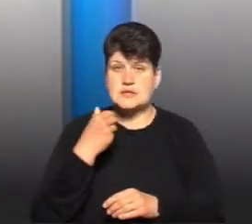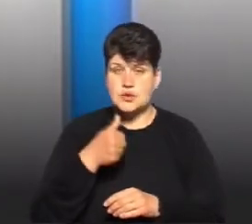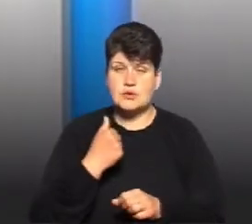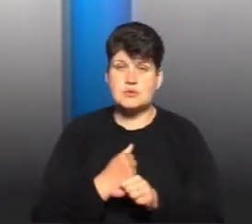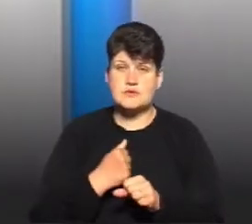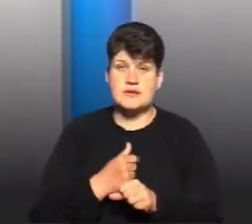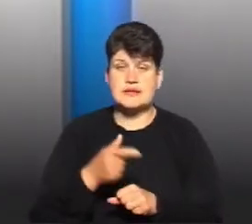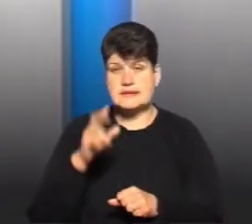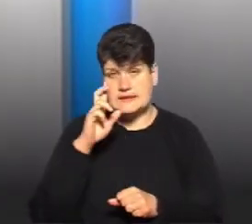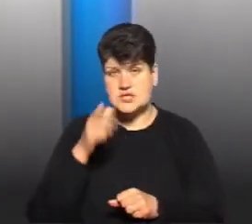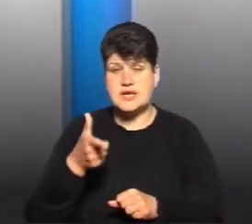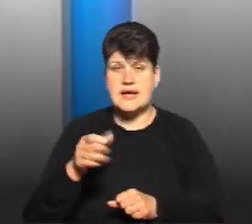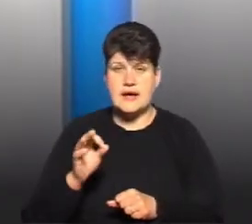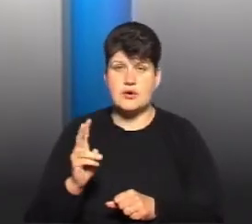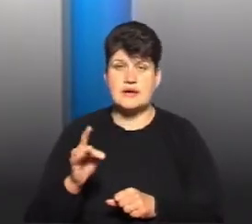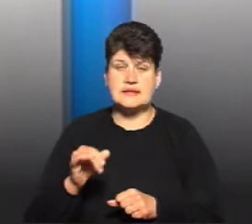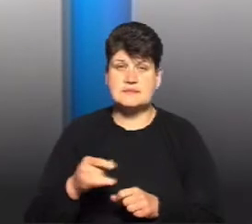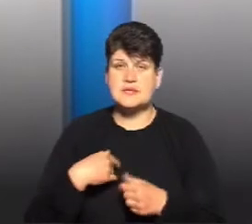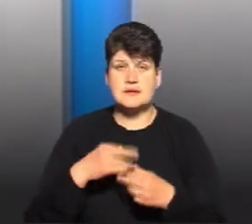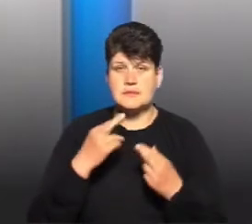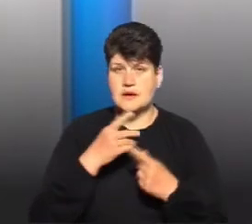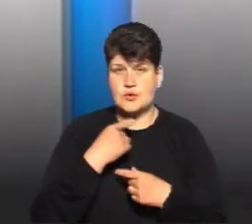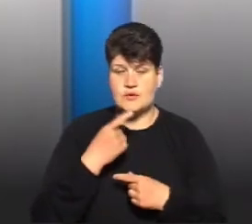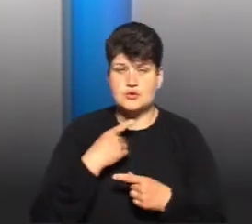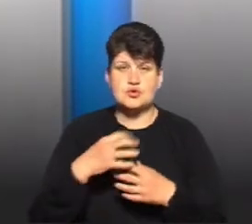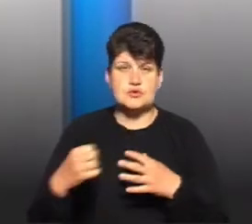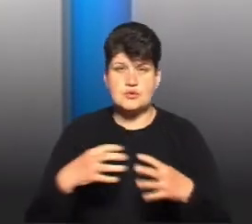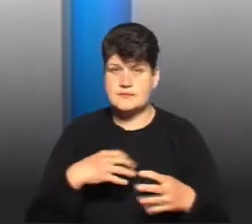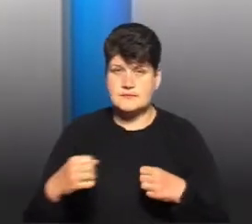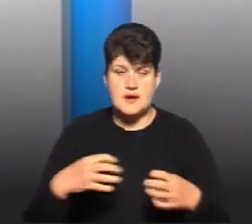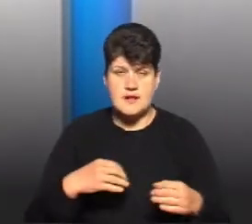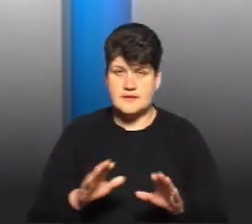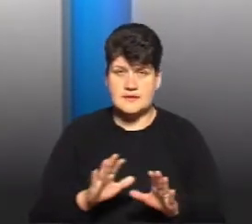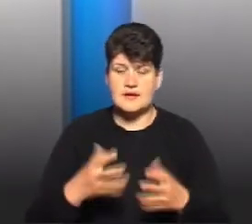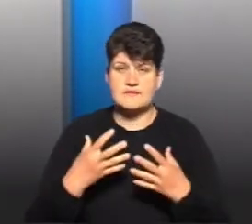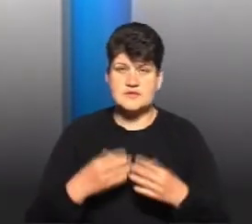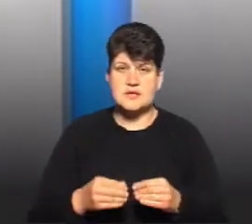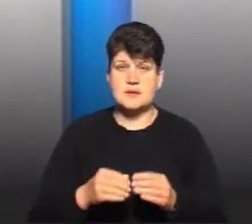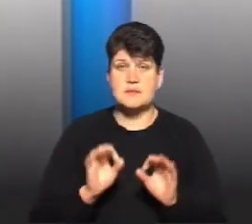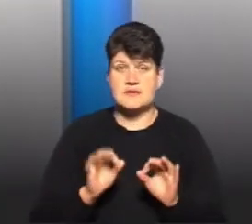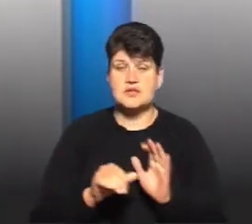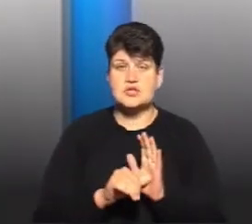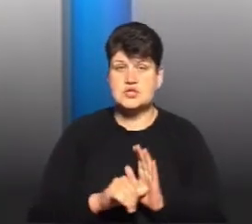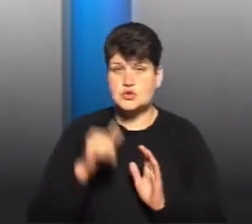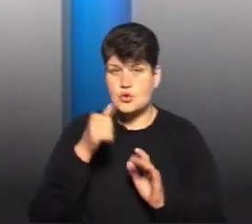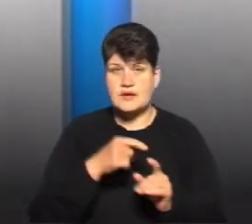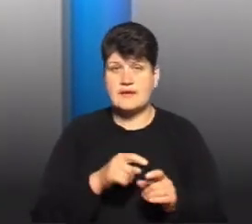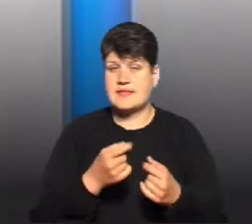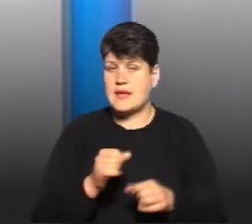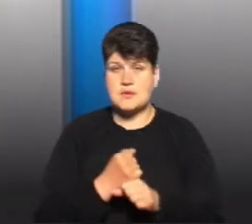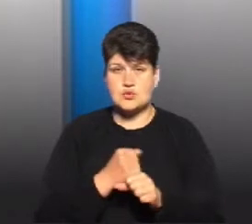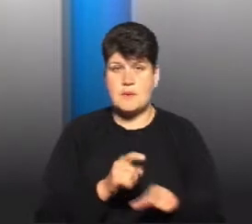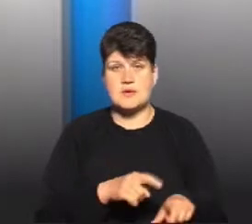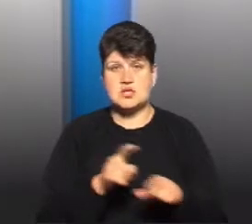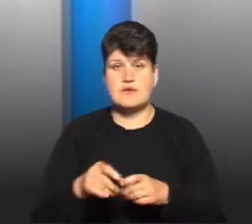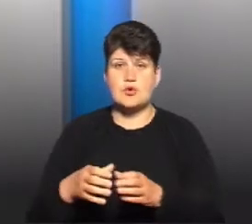напевно, не етично мені казати, що щось роздерибанили, тому що я вже, правда, 6 років там не працюю, перейшла в громаду. В геокадастрі